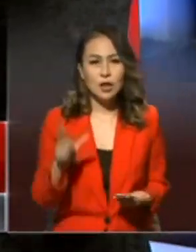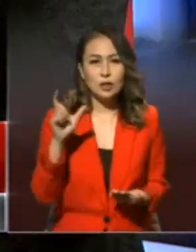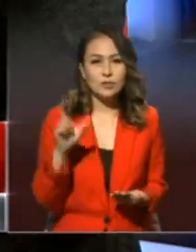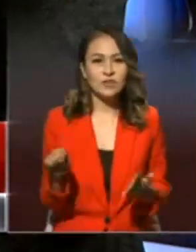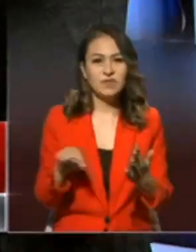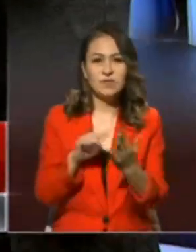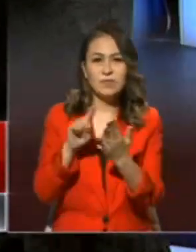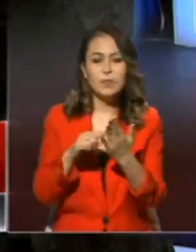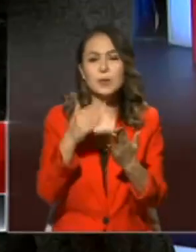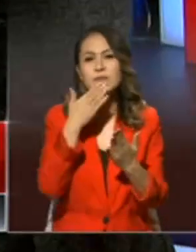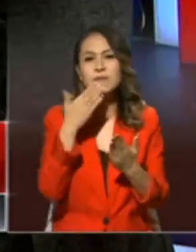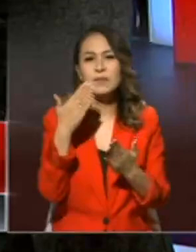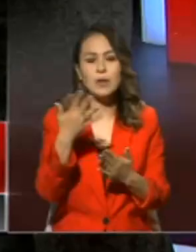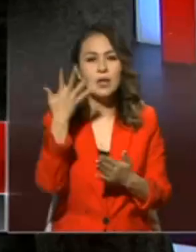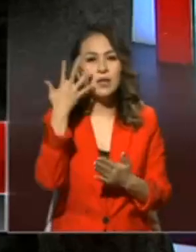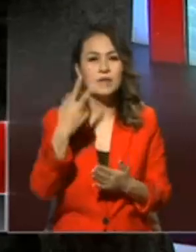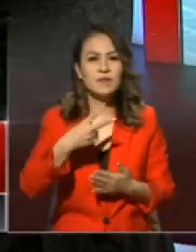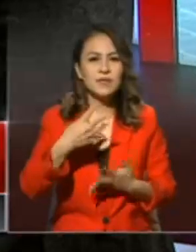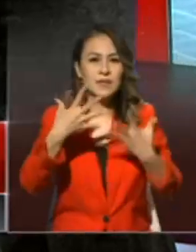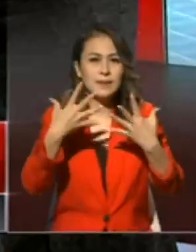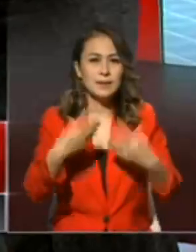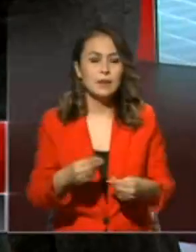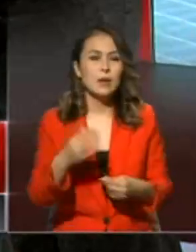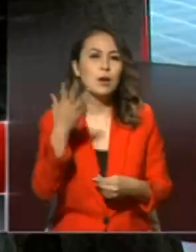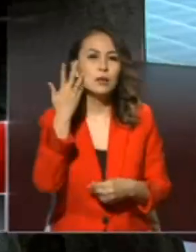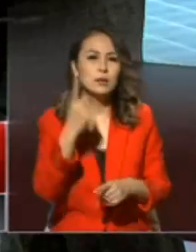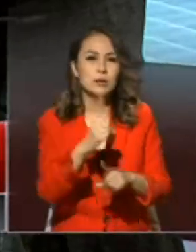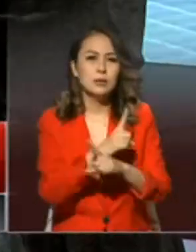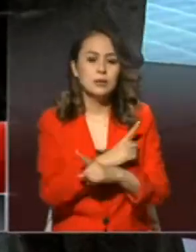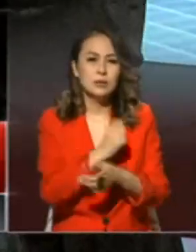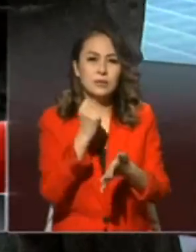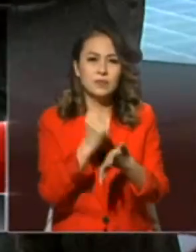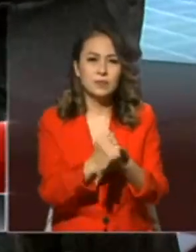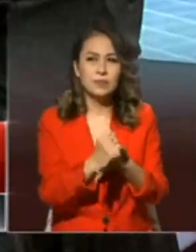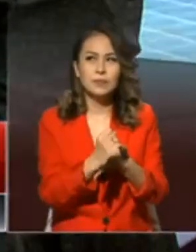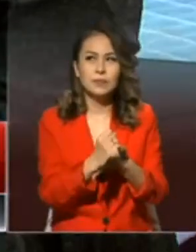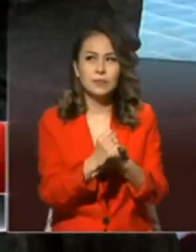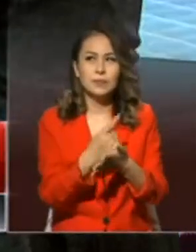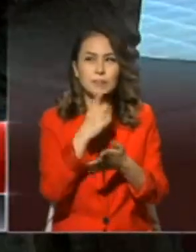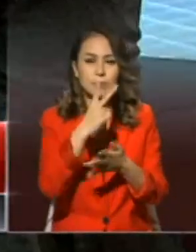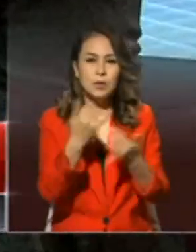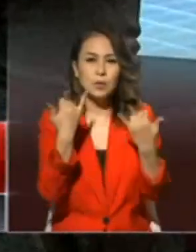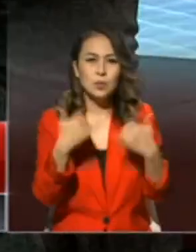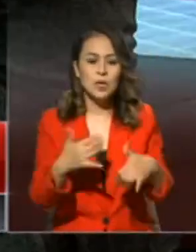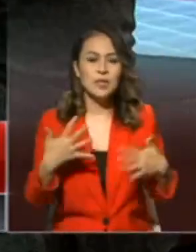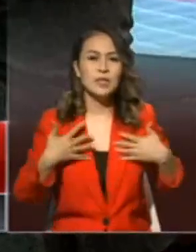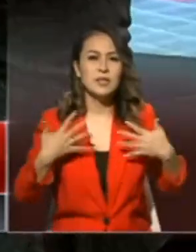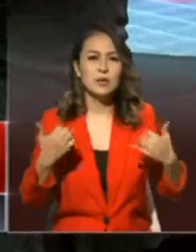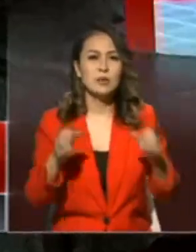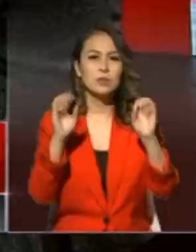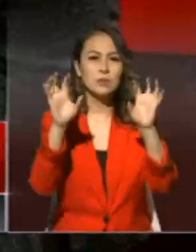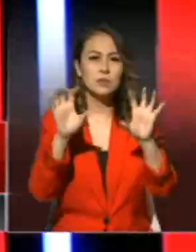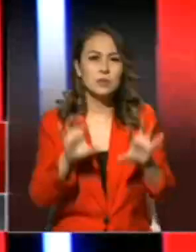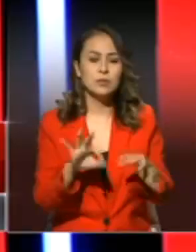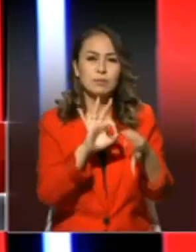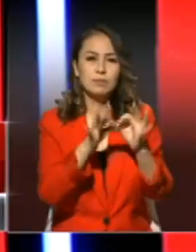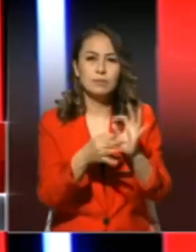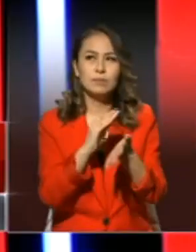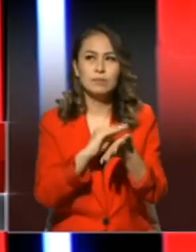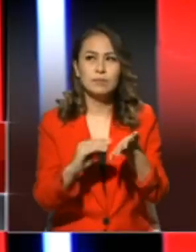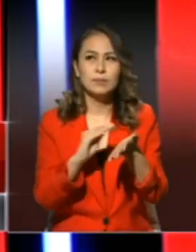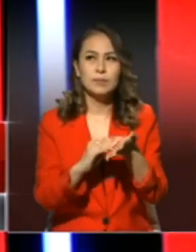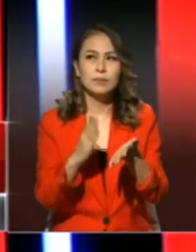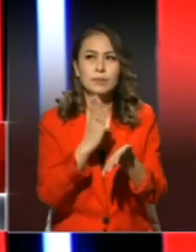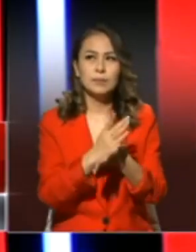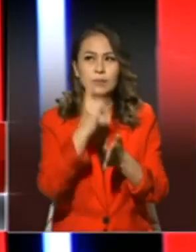20 күннің ішінде адам қайтыс болған кезде заңда тайға таңба басқанда, негізінде біз қатты таң қалдық, мына денсаулық сақтау кодексі адамға түсінікті тілде жазылған.